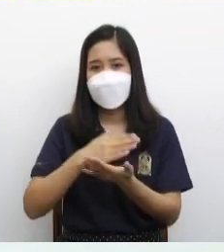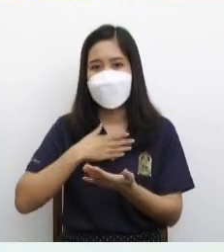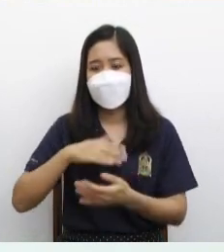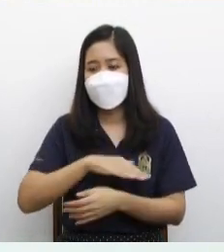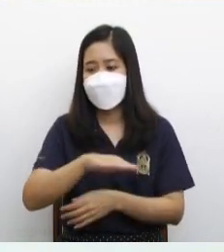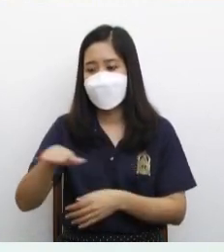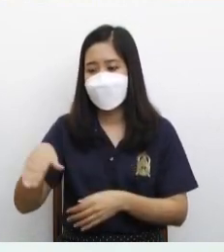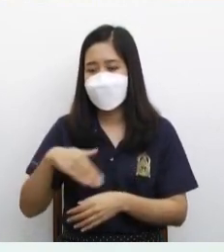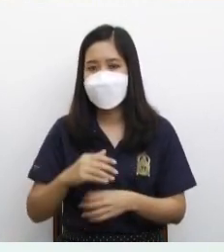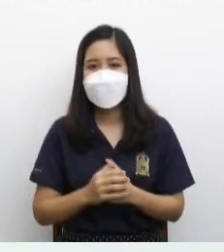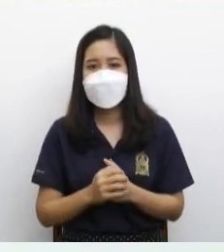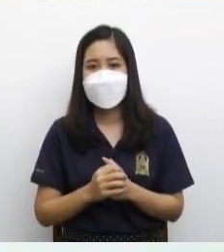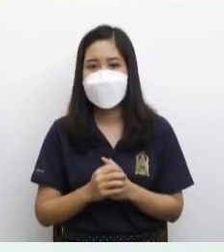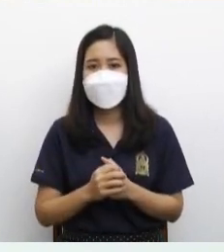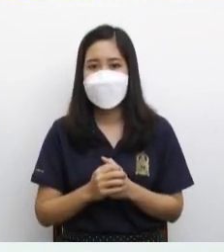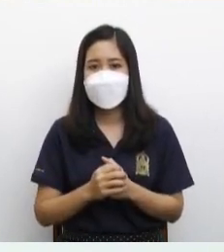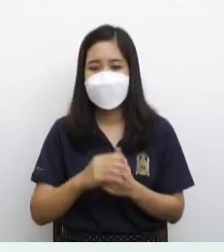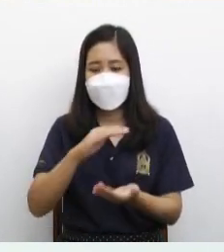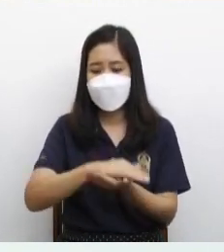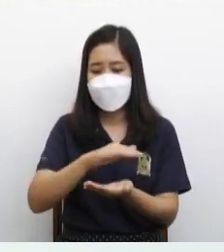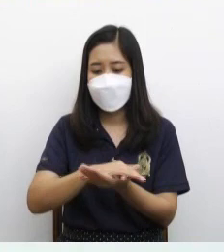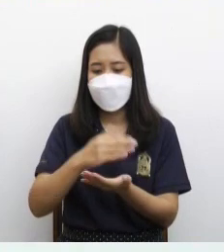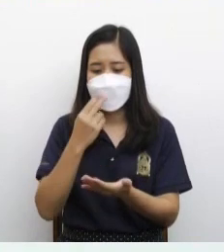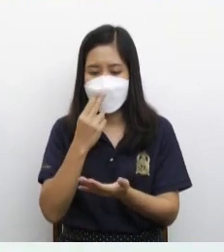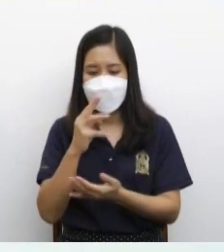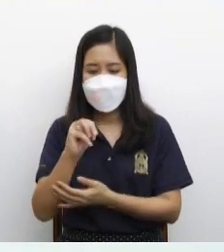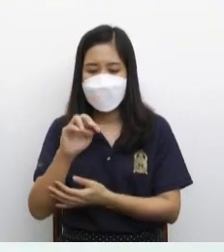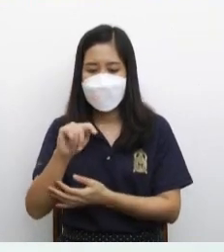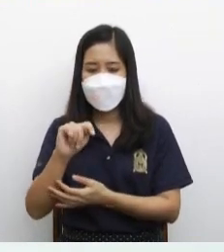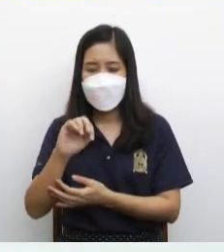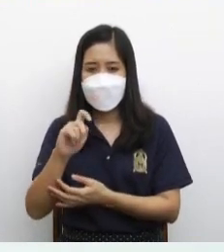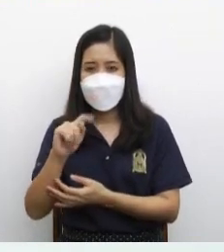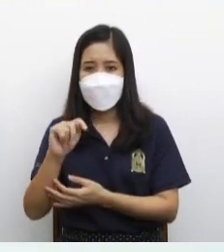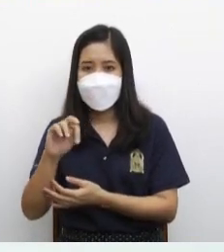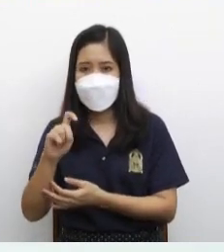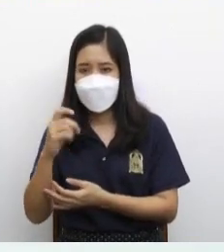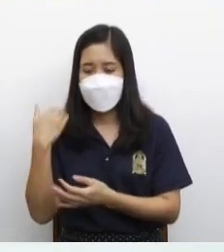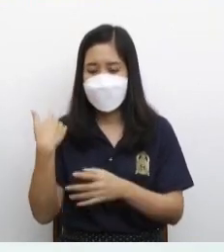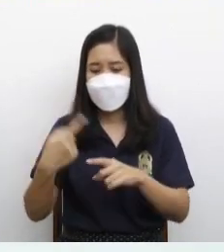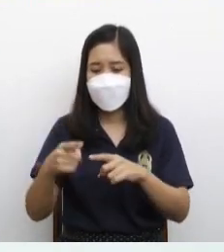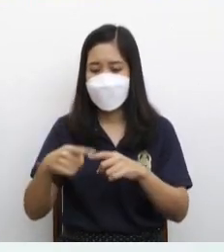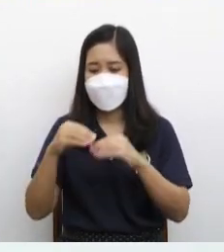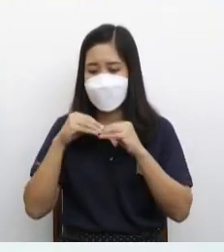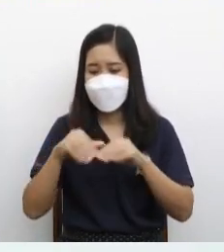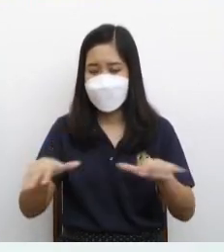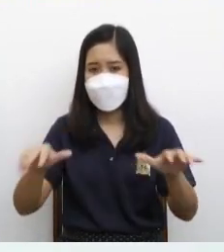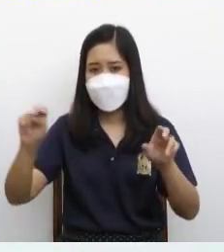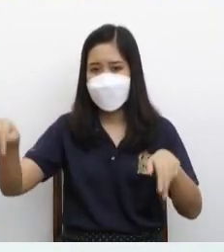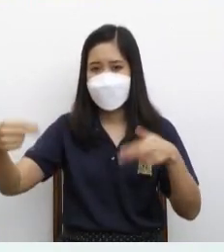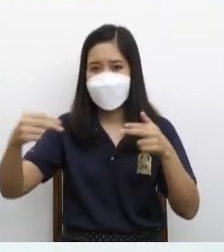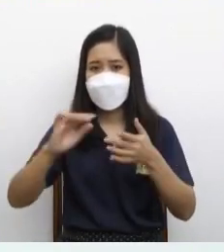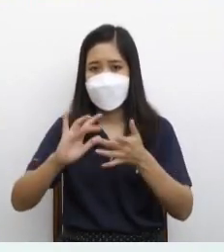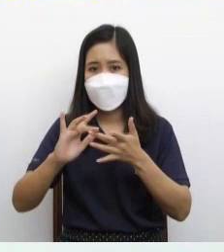สิ่งที่ที่อาจเกิดขึ้นในโรงเรียนในบางมิติและก็เข้าเผยแพร่ในสู่โลกสูตรโซเชียนในหลายๆเรื่อง